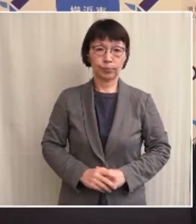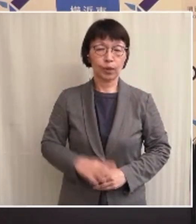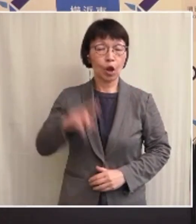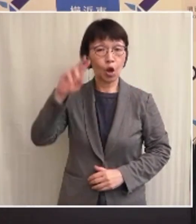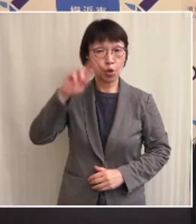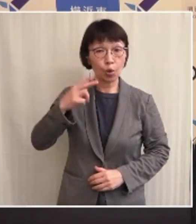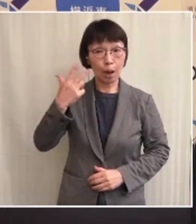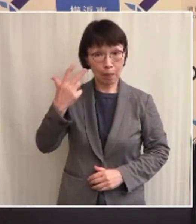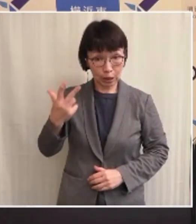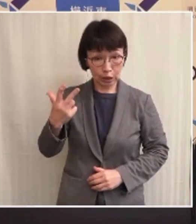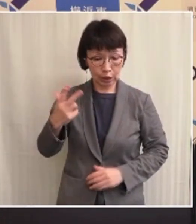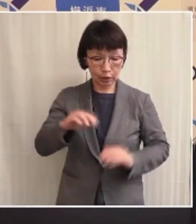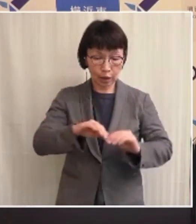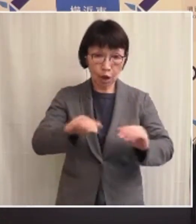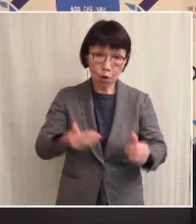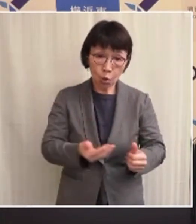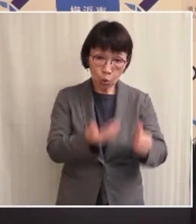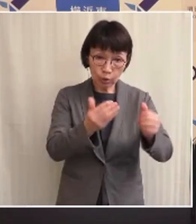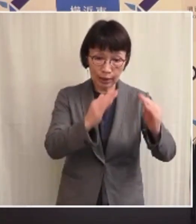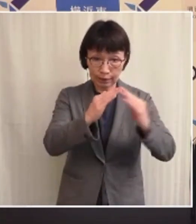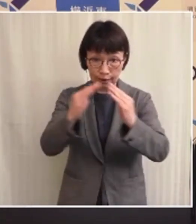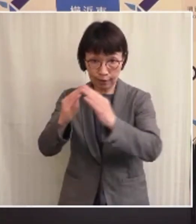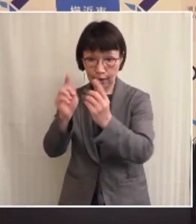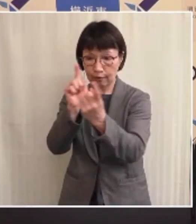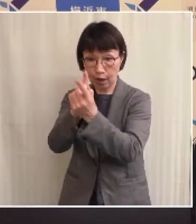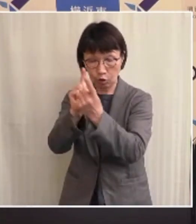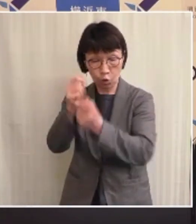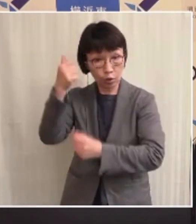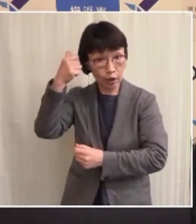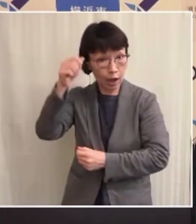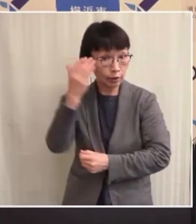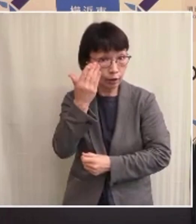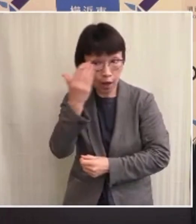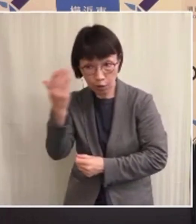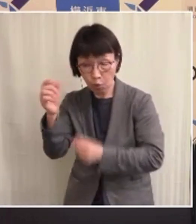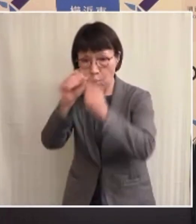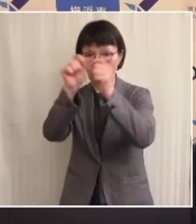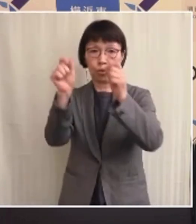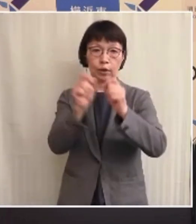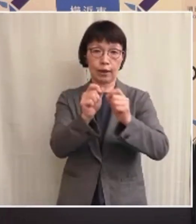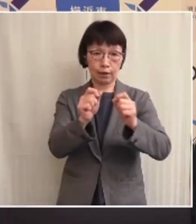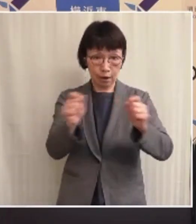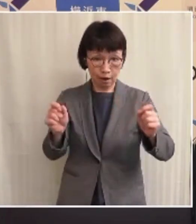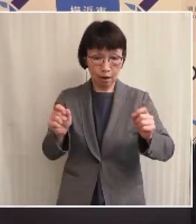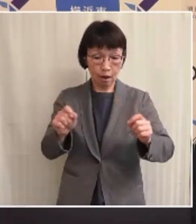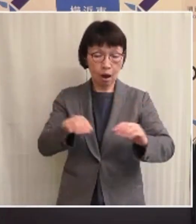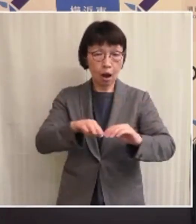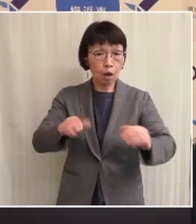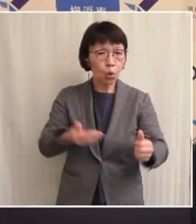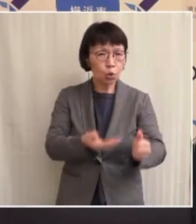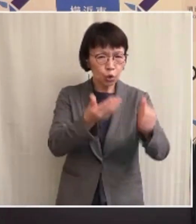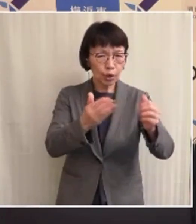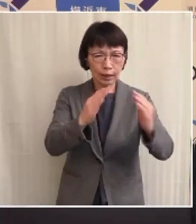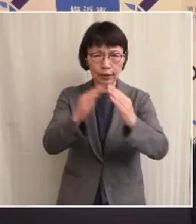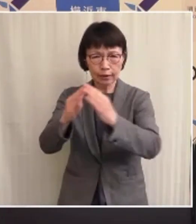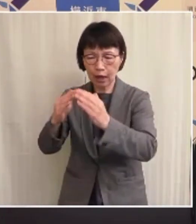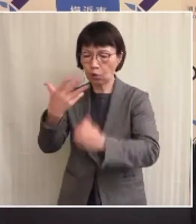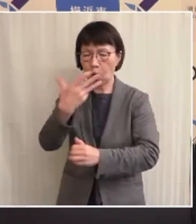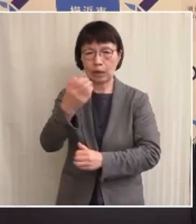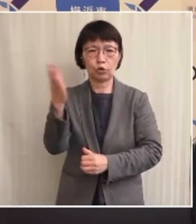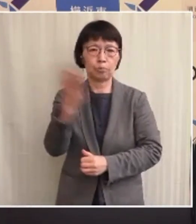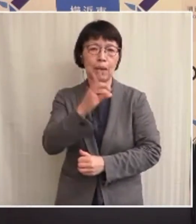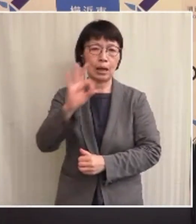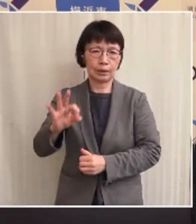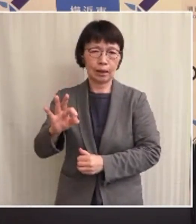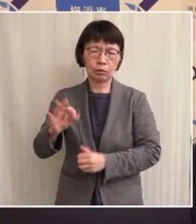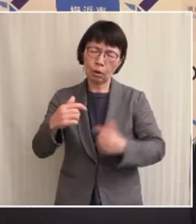横浜市で子育て世帯を対象にアンケートを行った結果、子育て世帯の8割が日常的な子ど